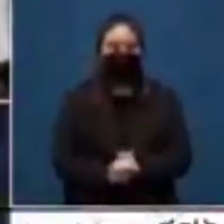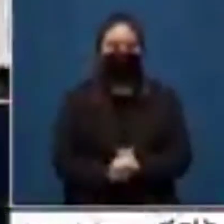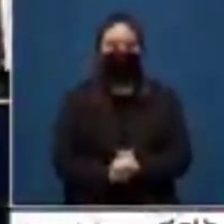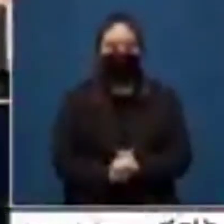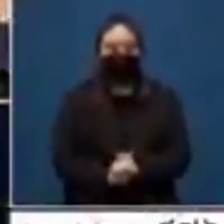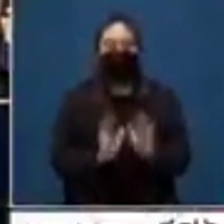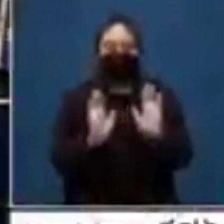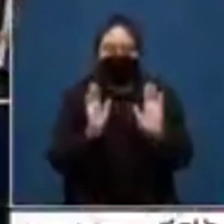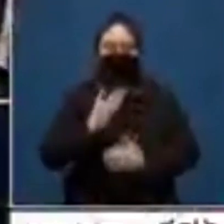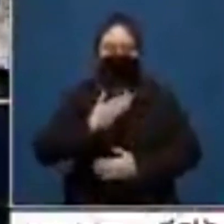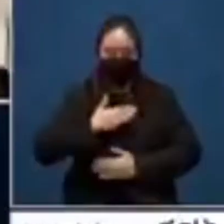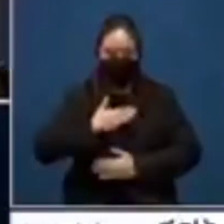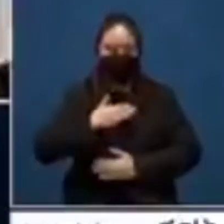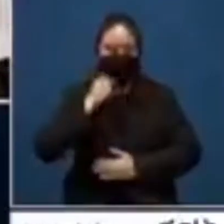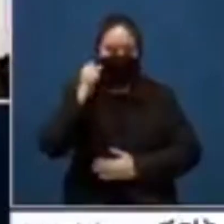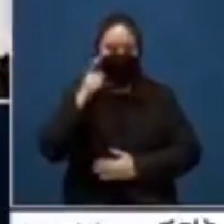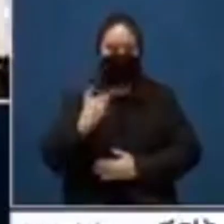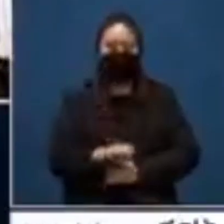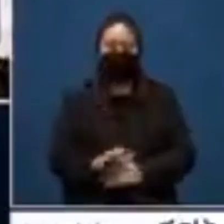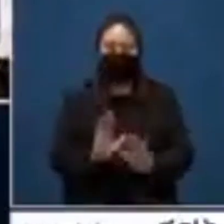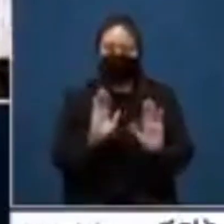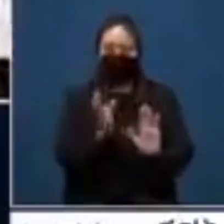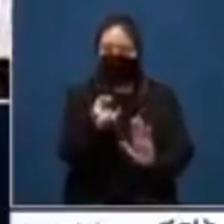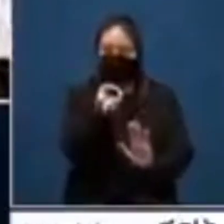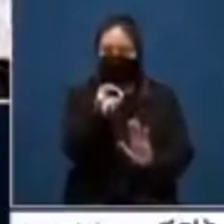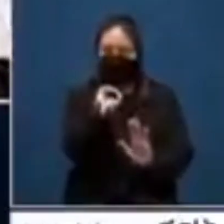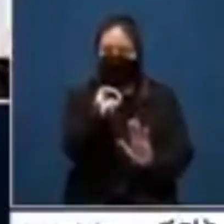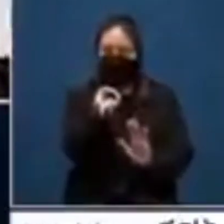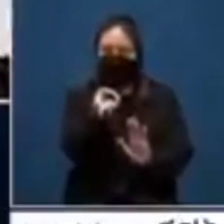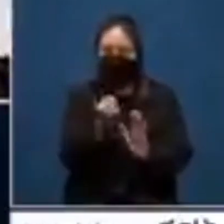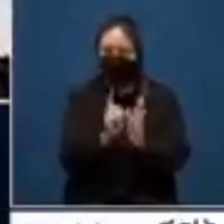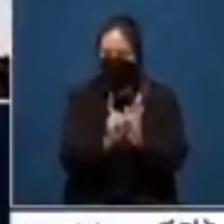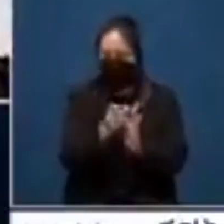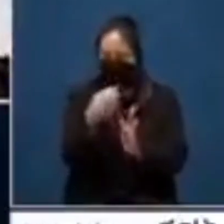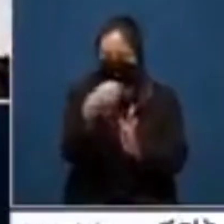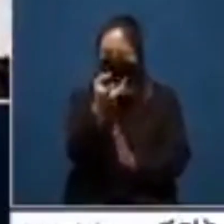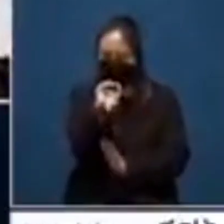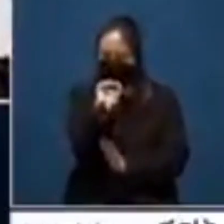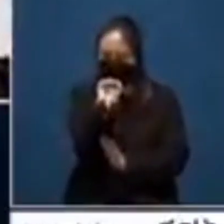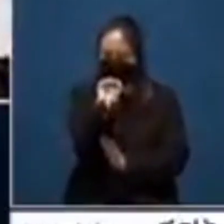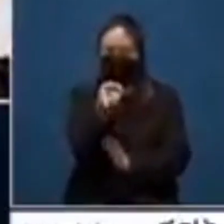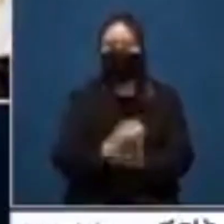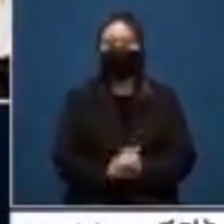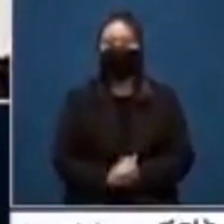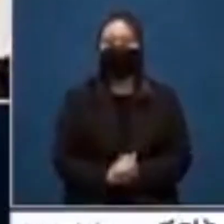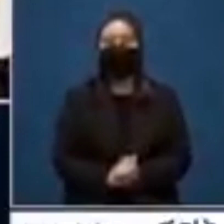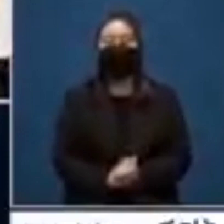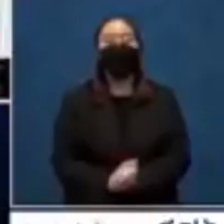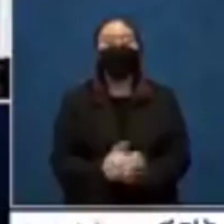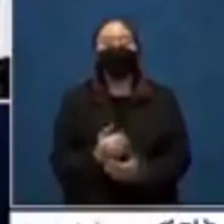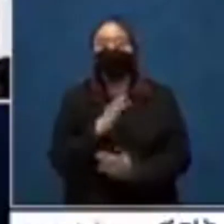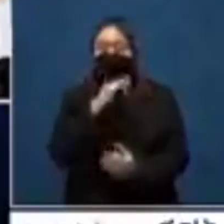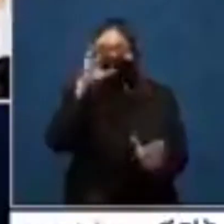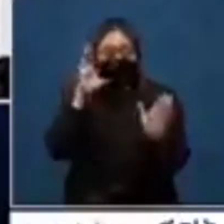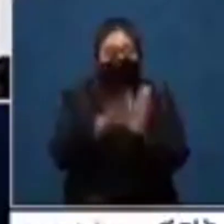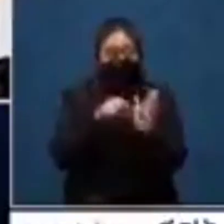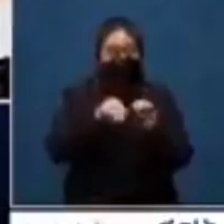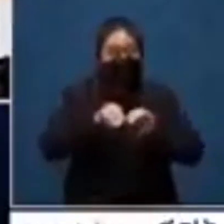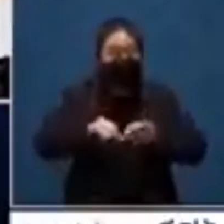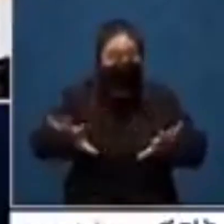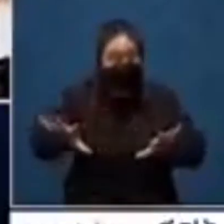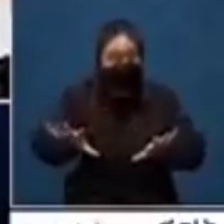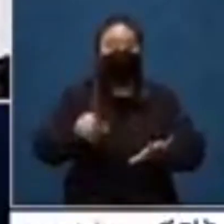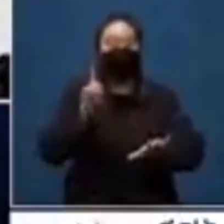ได้แล้วครับ แต่จบท่านประธานอีกแค่10วินาทีครับขอนิดเดียวฮะ10วินาทีพอมันมีปรากฏภาพออกไปมันก็มีการปรับ